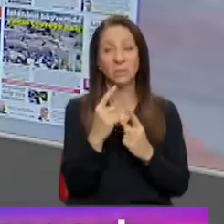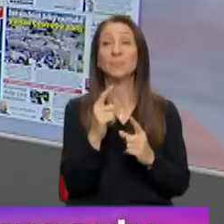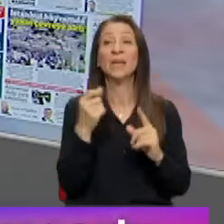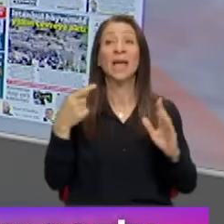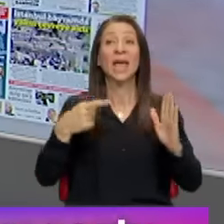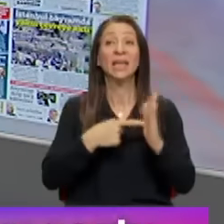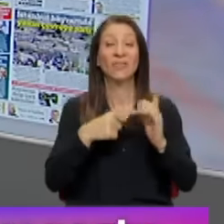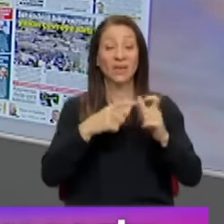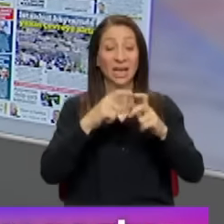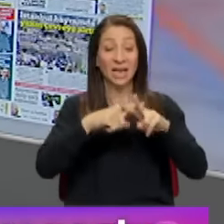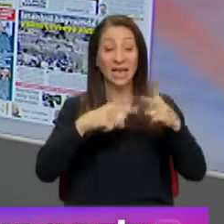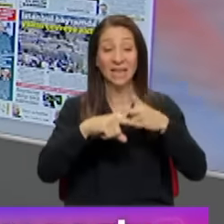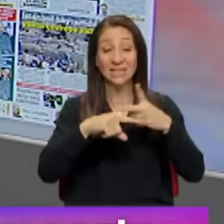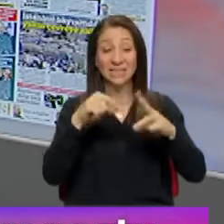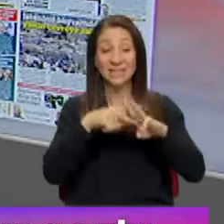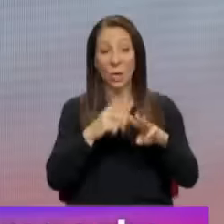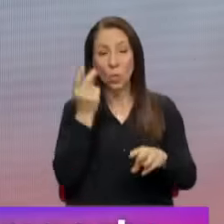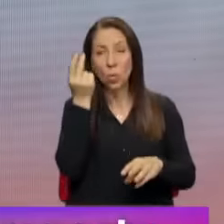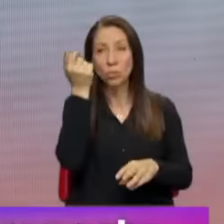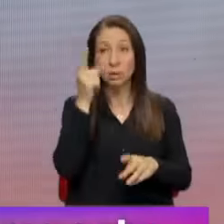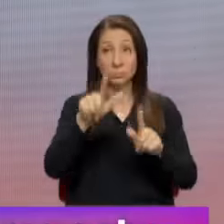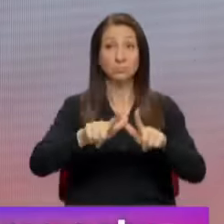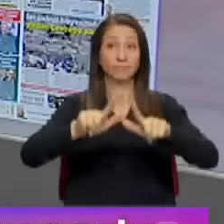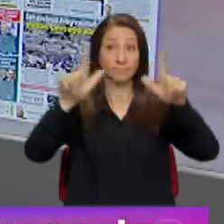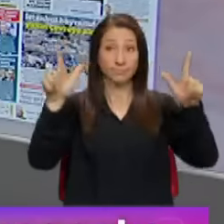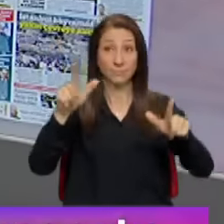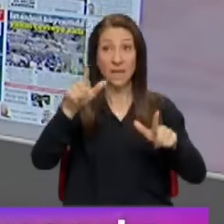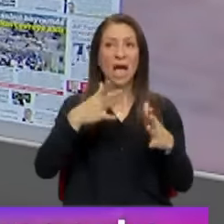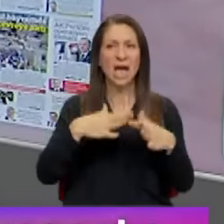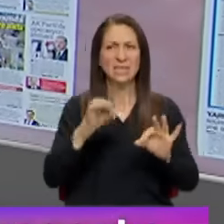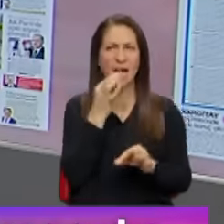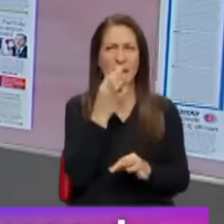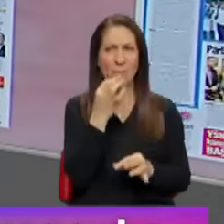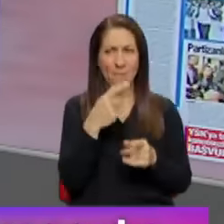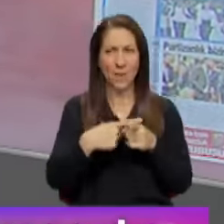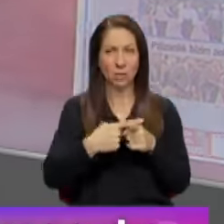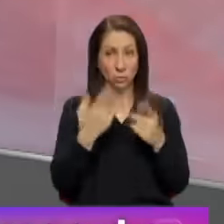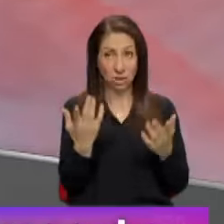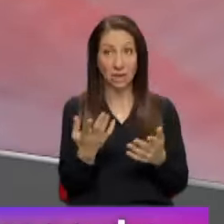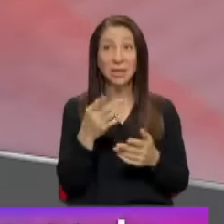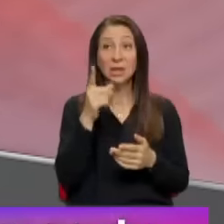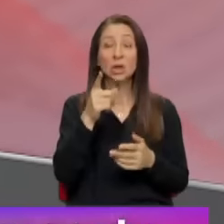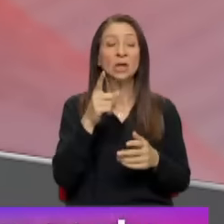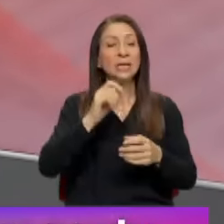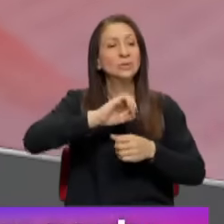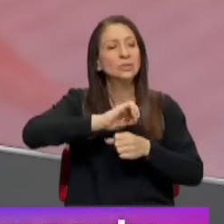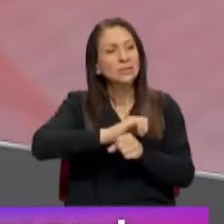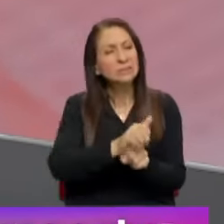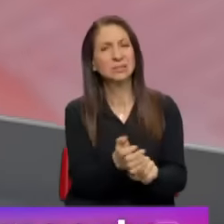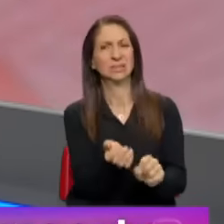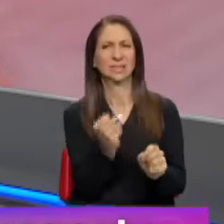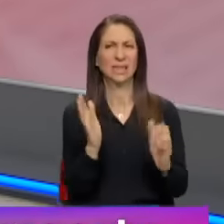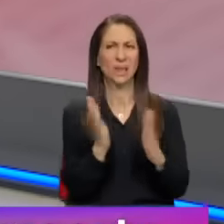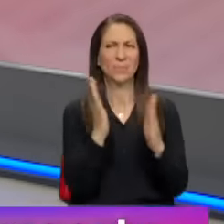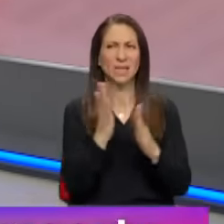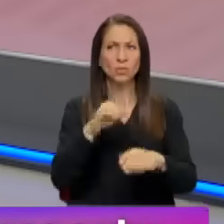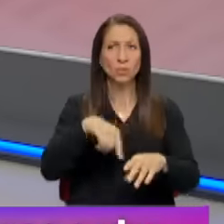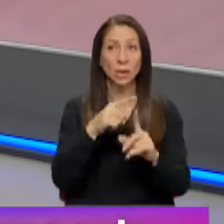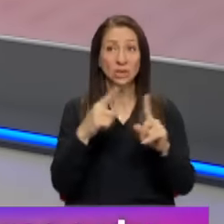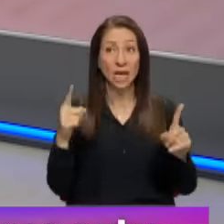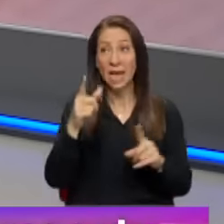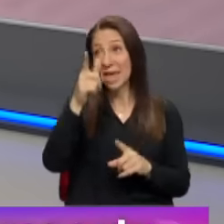Hedef Gazze'yi gözden kaçırmak. Bunu bir büyütelim. Hazır haberimizde paylaşmışken. Soykırıma tepkilerin tavan yaptığı